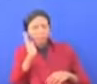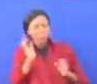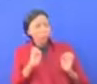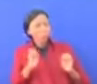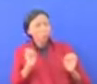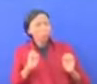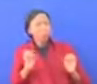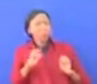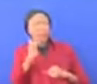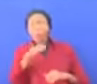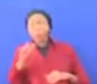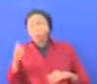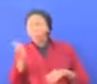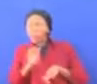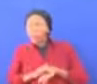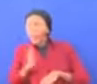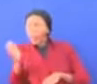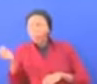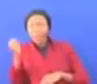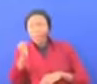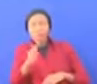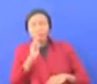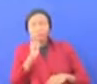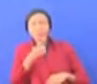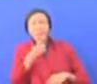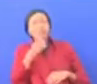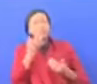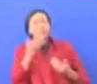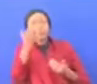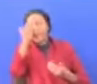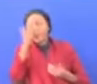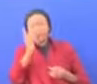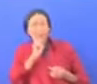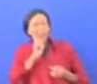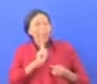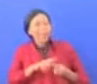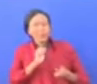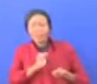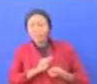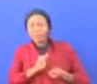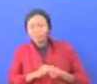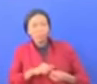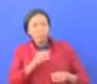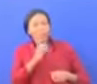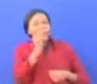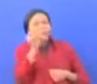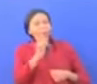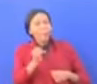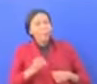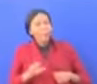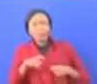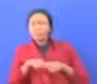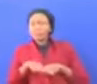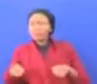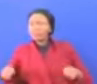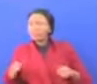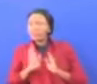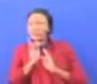Yaani watu wenu wataalamu wakienda kule wana majibu, wana ramani, wameshachora na mipaka. Unamwambiaje mtu kama sio kwake amekaa miaka